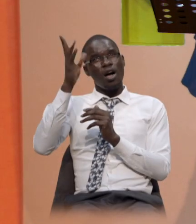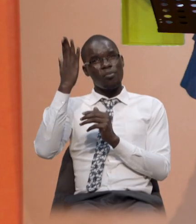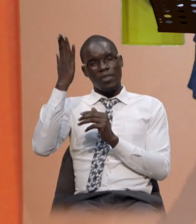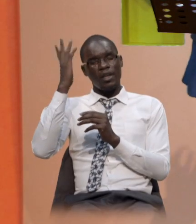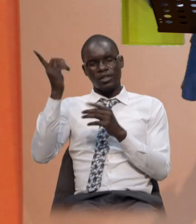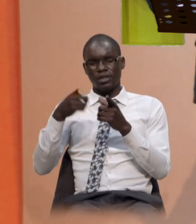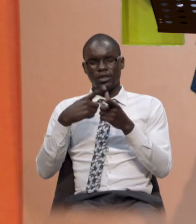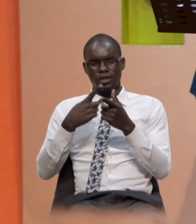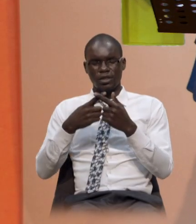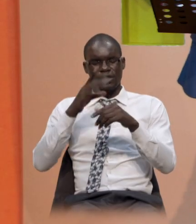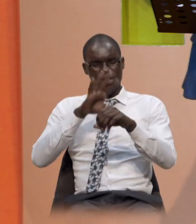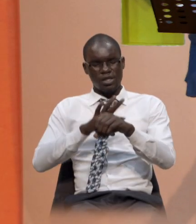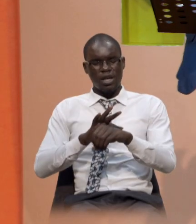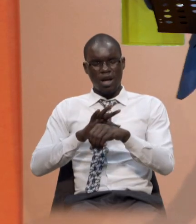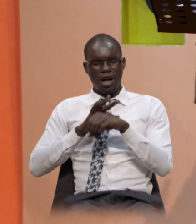juu